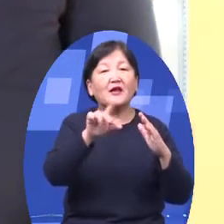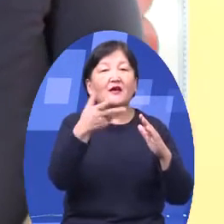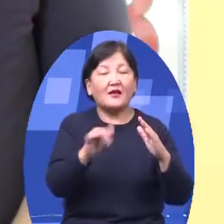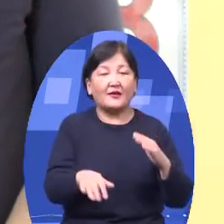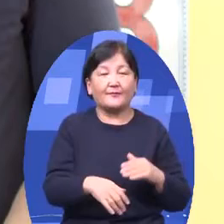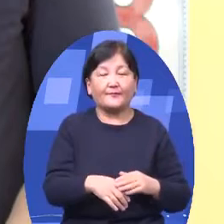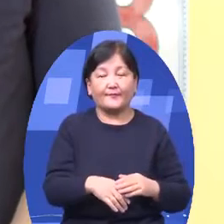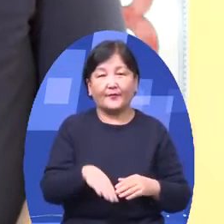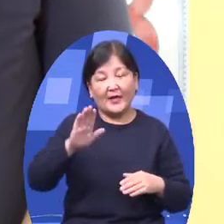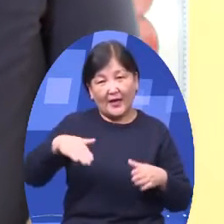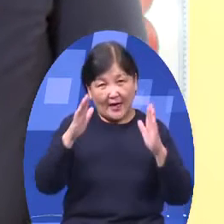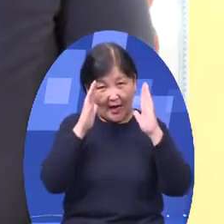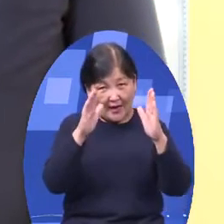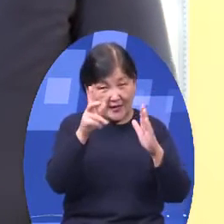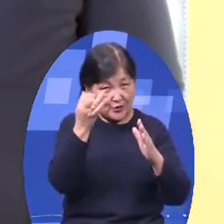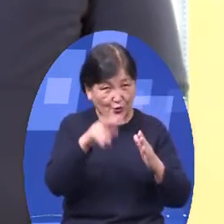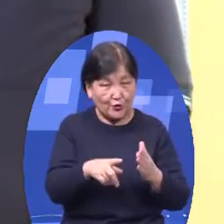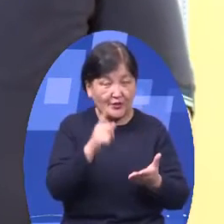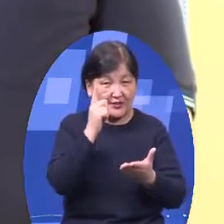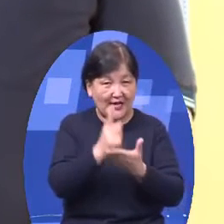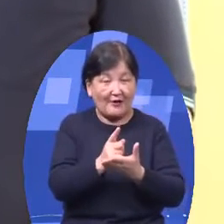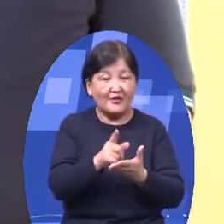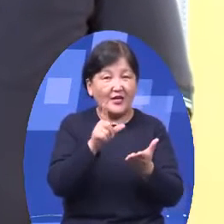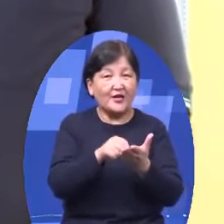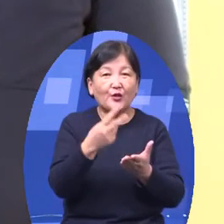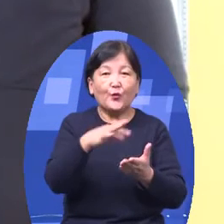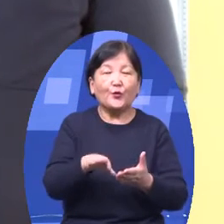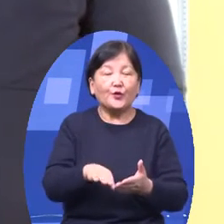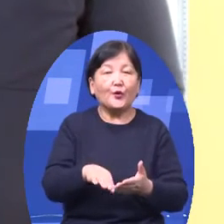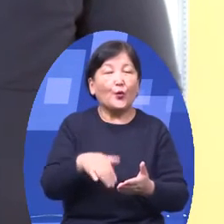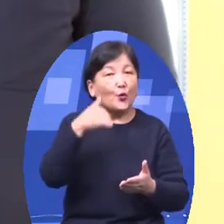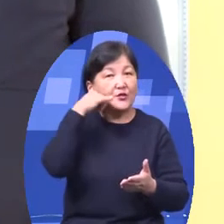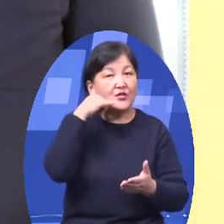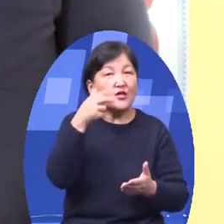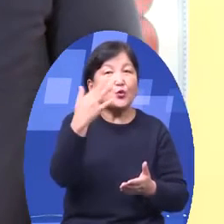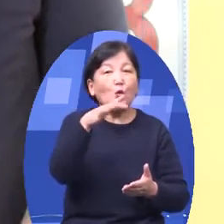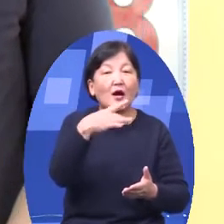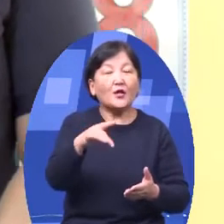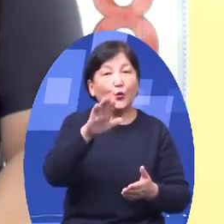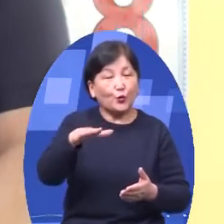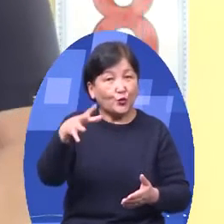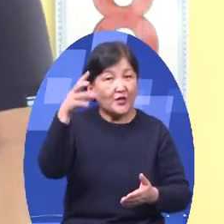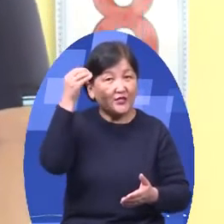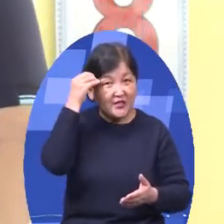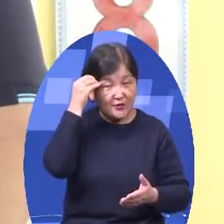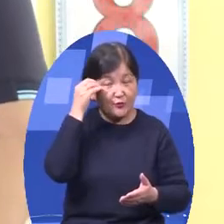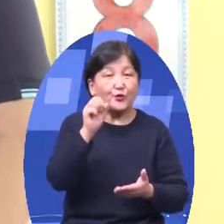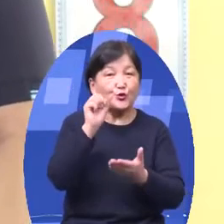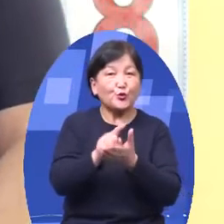Дараагийн анхаарах зүйл маань зайлшгүй үед хэрэглэх дугааруудыг хүүхдэд заавал чэжлүүлэх нь чухал